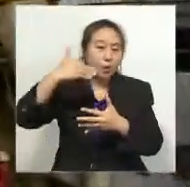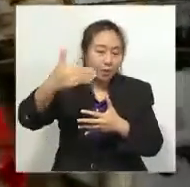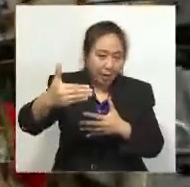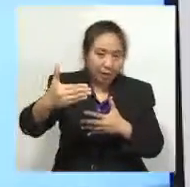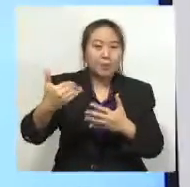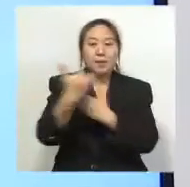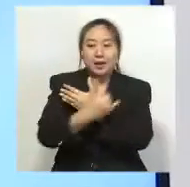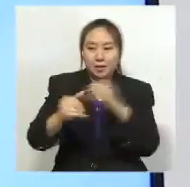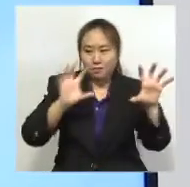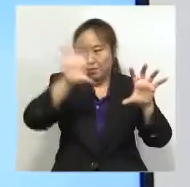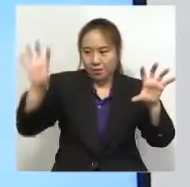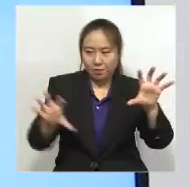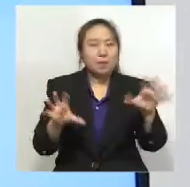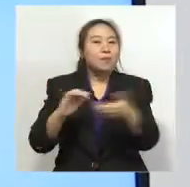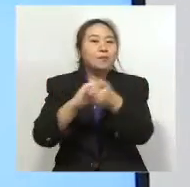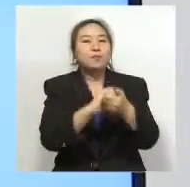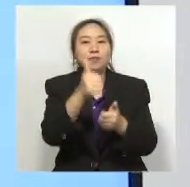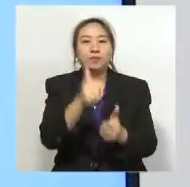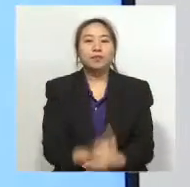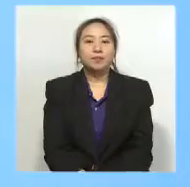าคซึ่งต่างเป็นศูนย์กลางอีกกันด้วยครับ